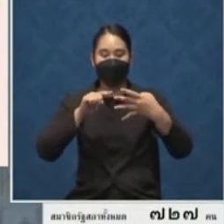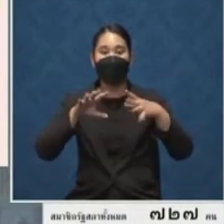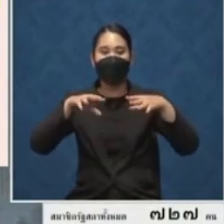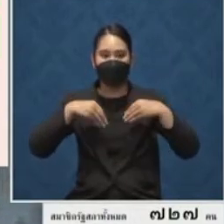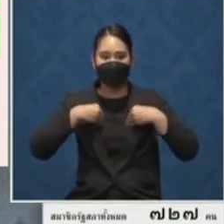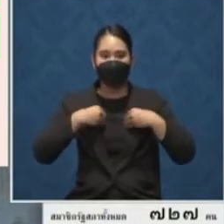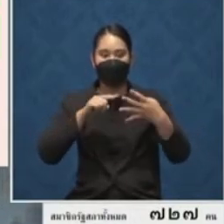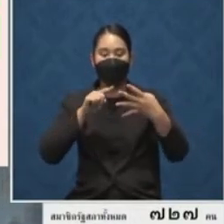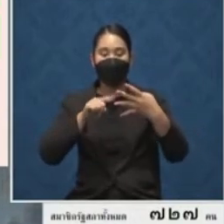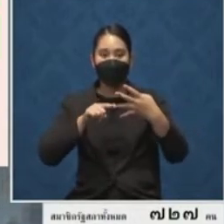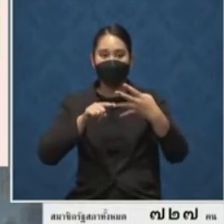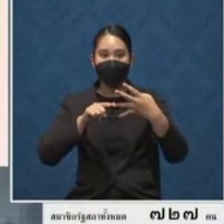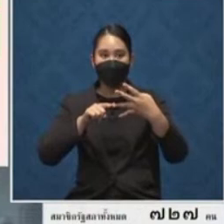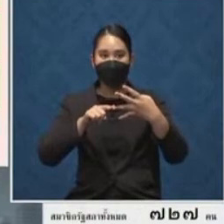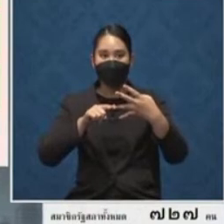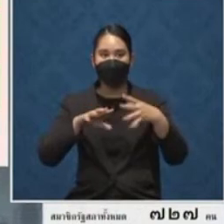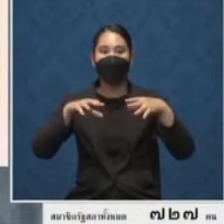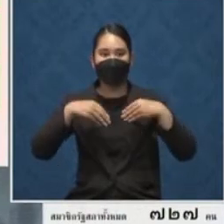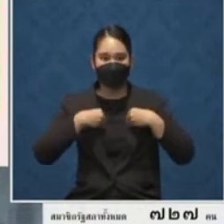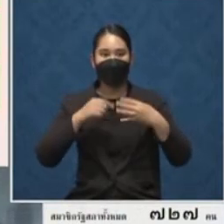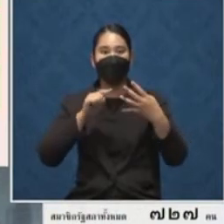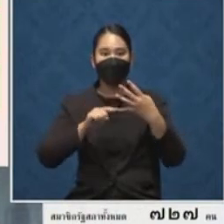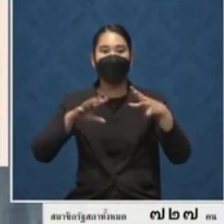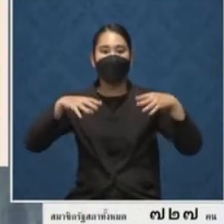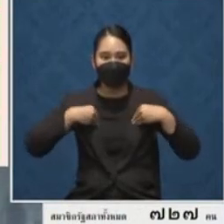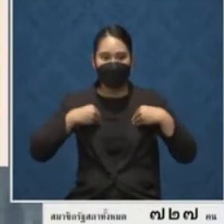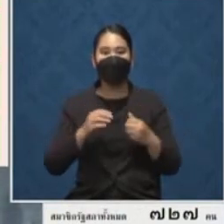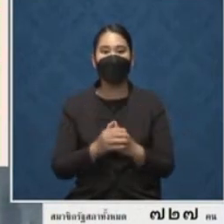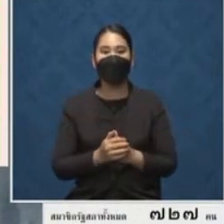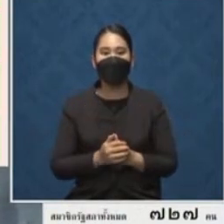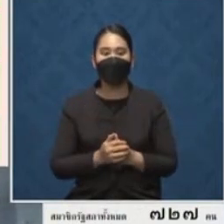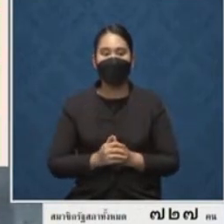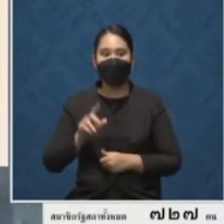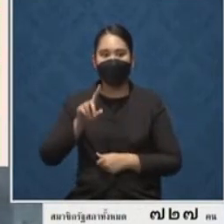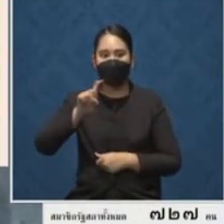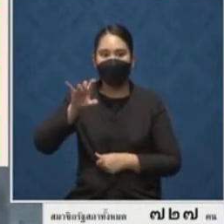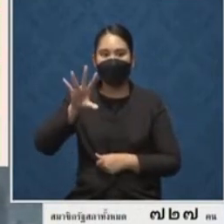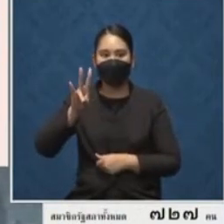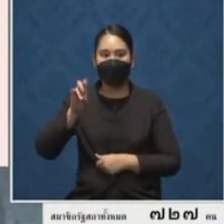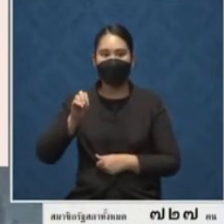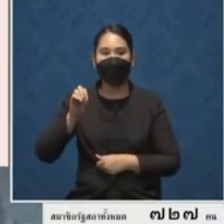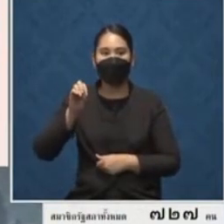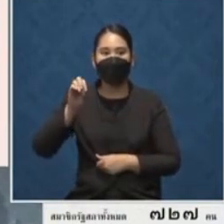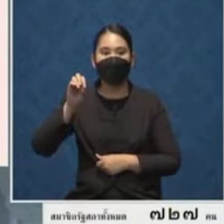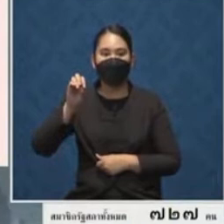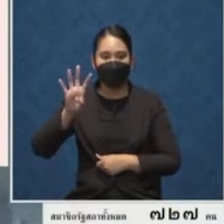3รับหลักการ4รับหลักการครับ 174นางดวงพรรอดพยา